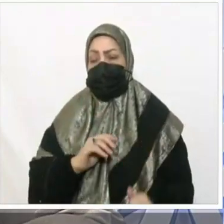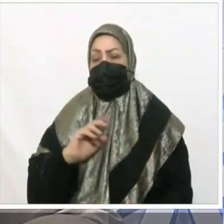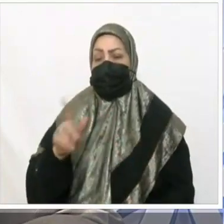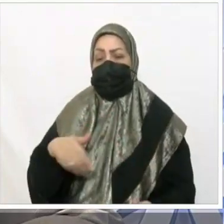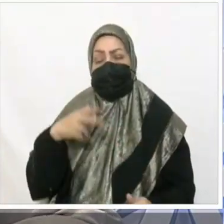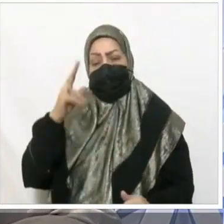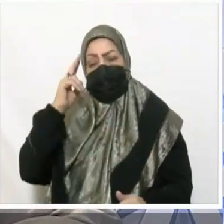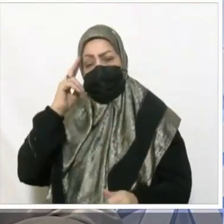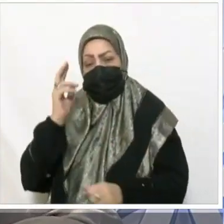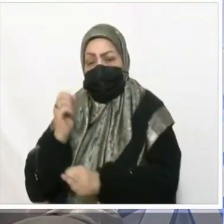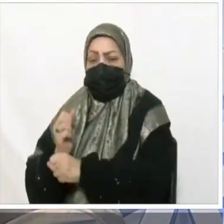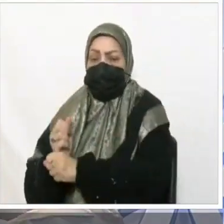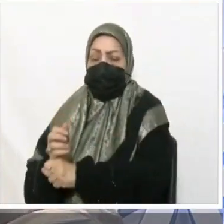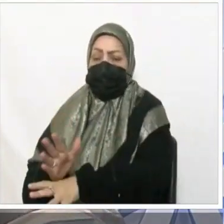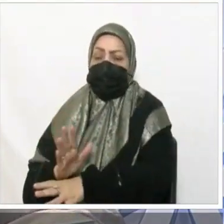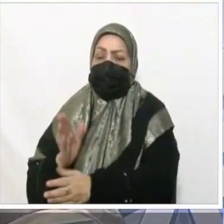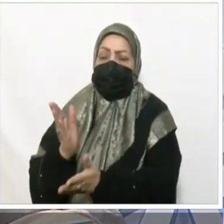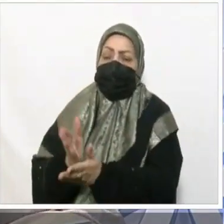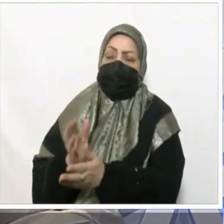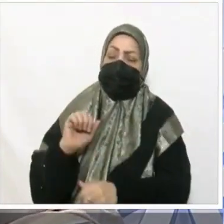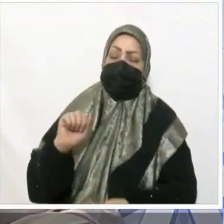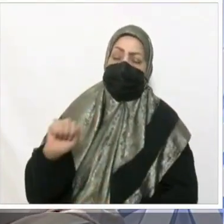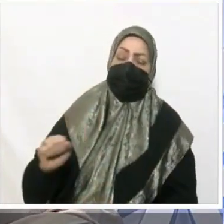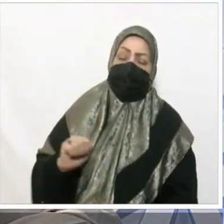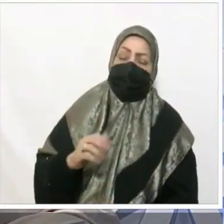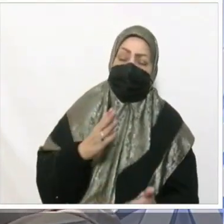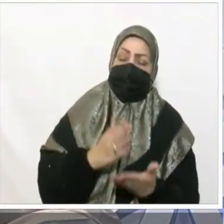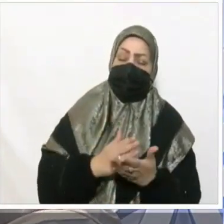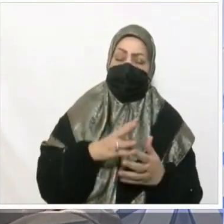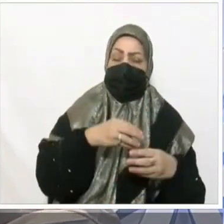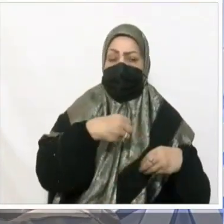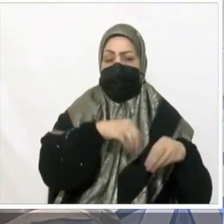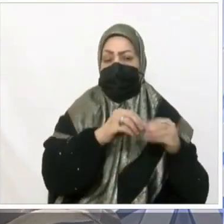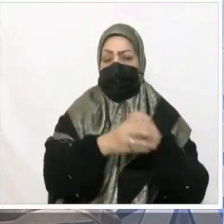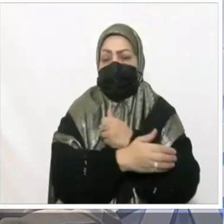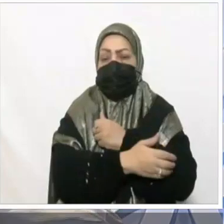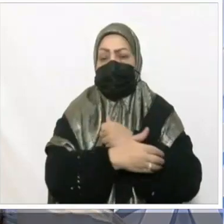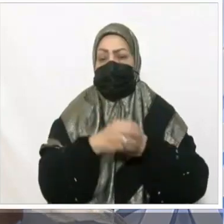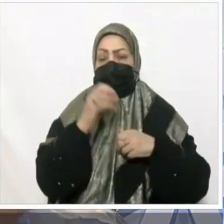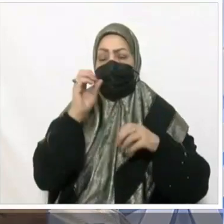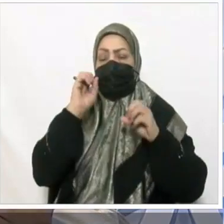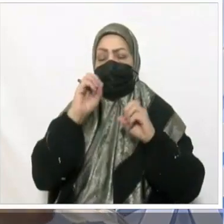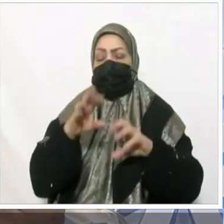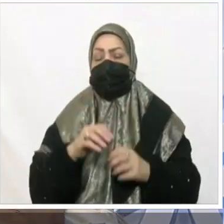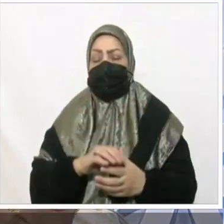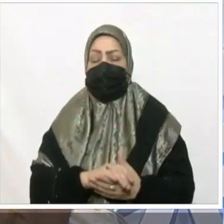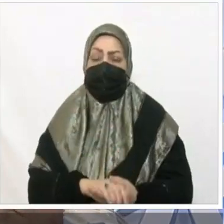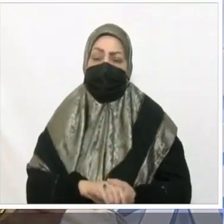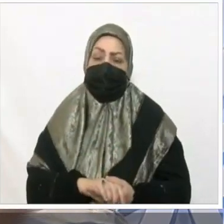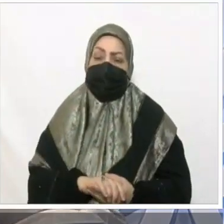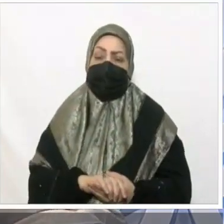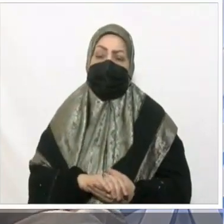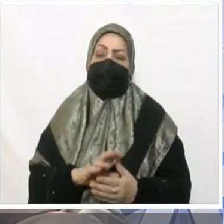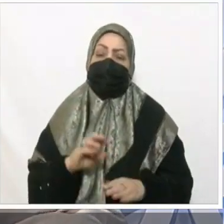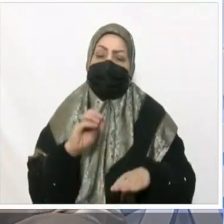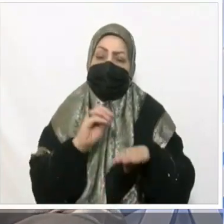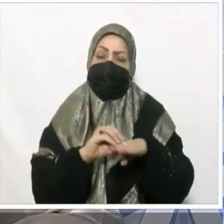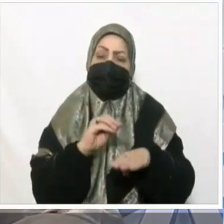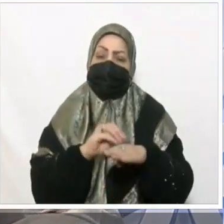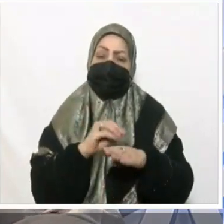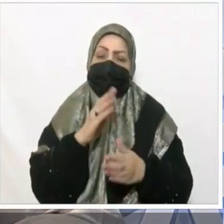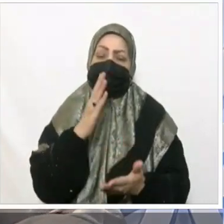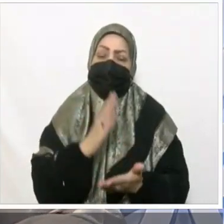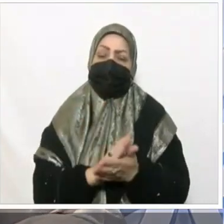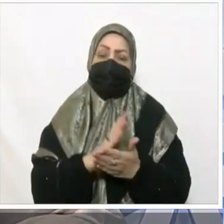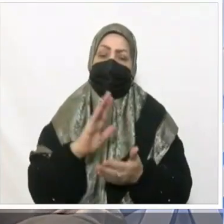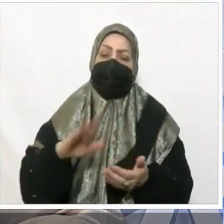الأرض، ولك الحق أيضا أن توصي بجزء منها بعد وفاتك، لكن الوصية لا